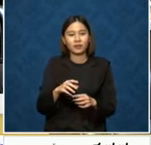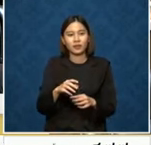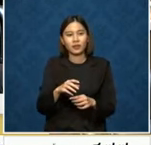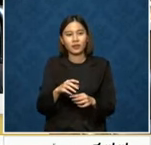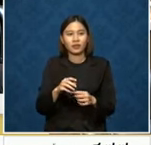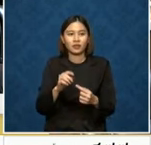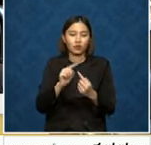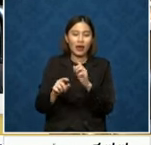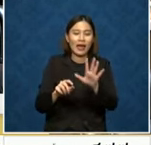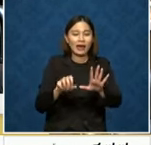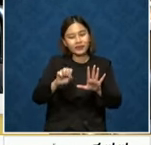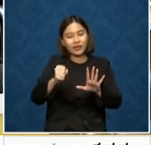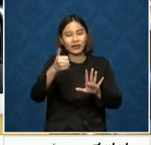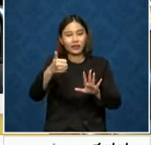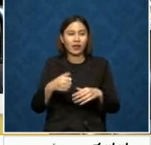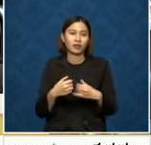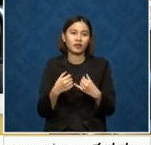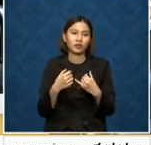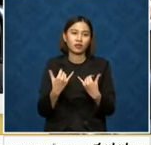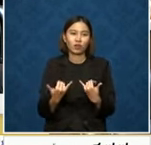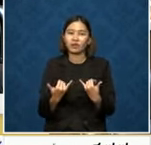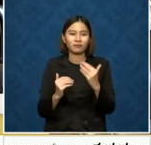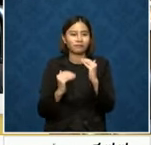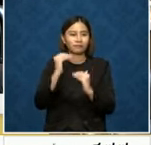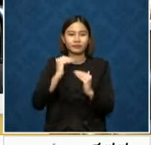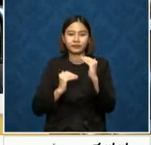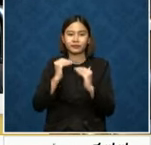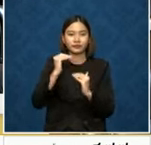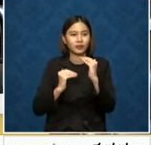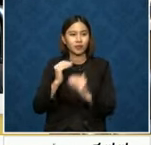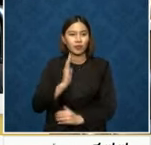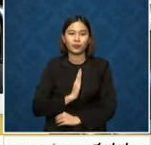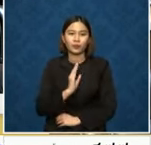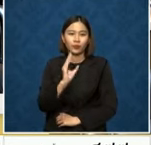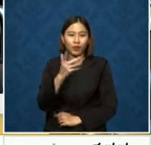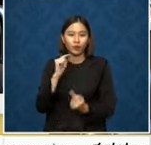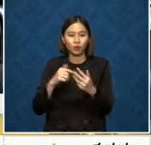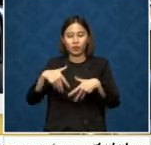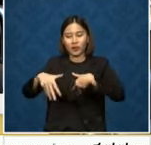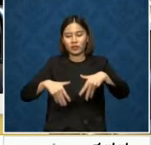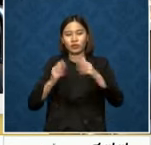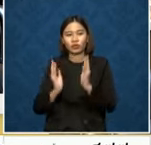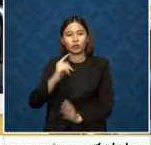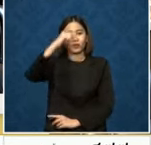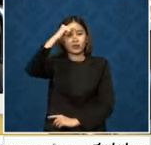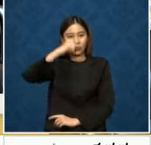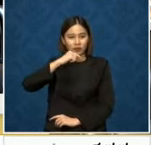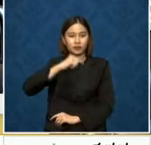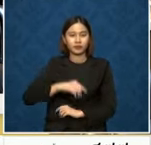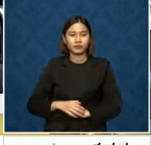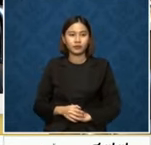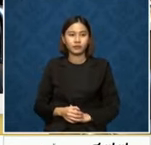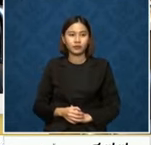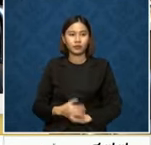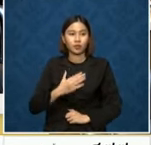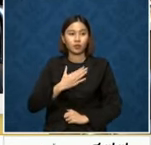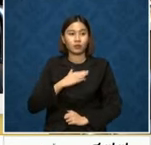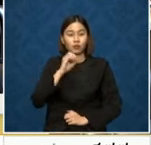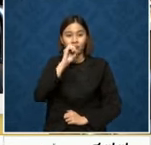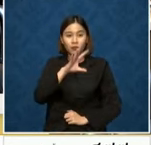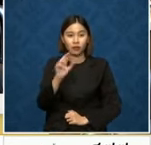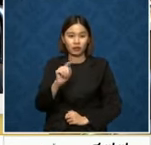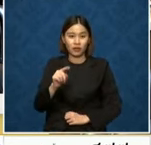ต่อบ่อนวันนี้มันไม่ยุติธรรมสำหรับประชาชนคนไทยท่านประธานที่เคารพครับผมบอกว่า